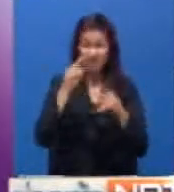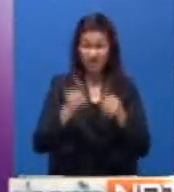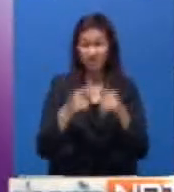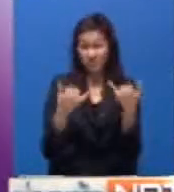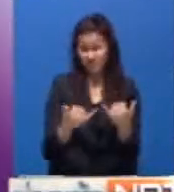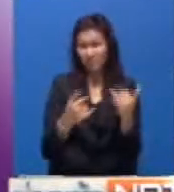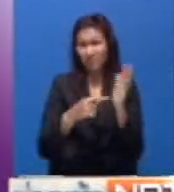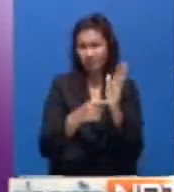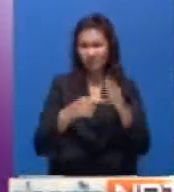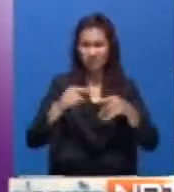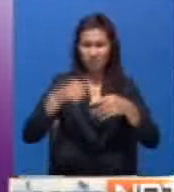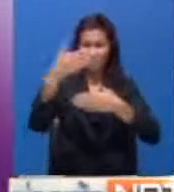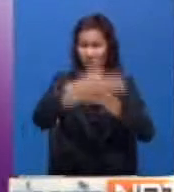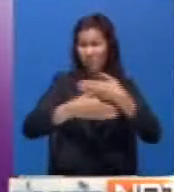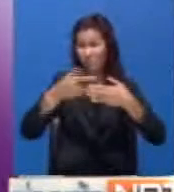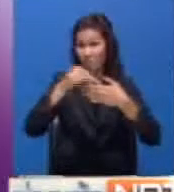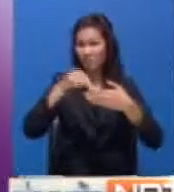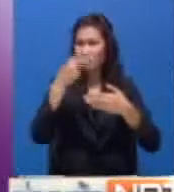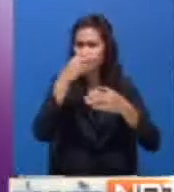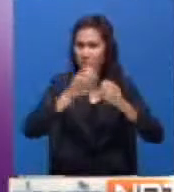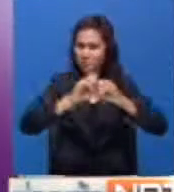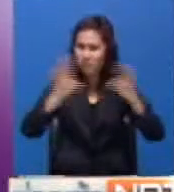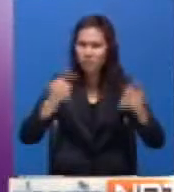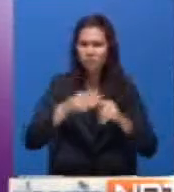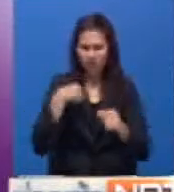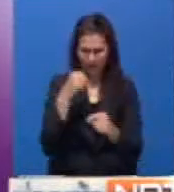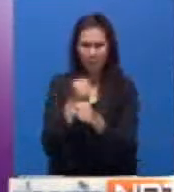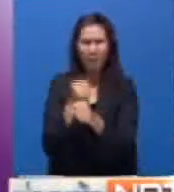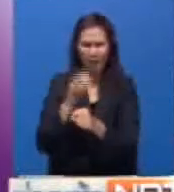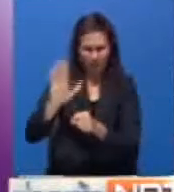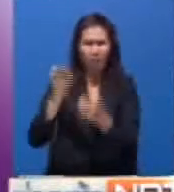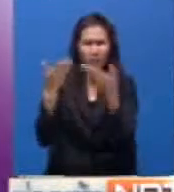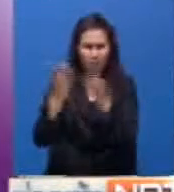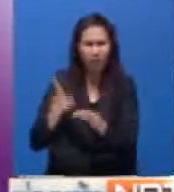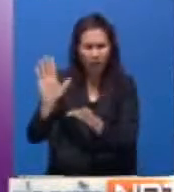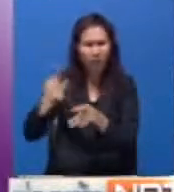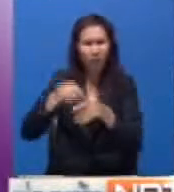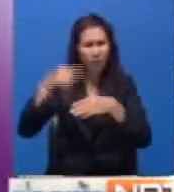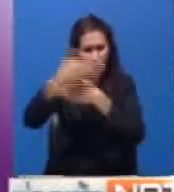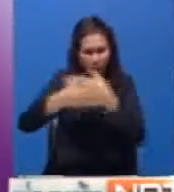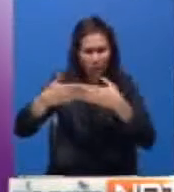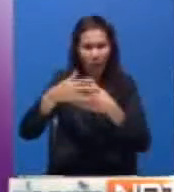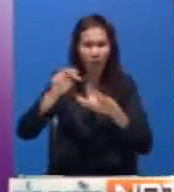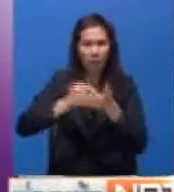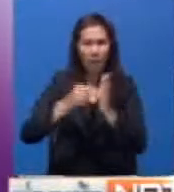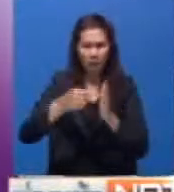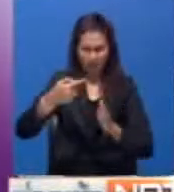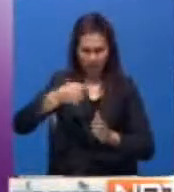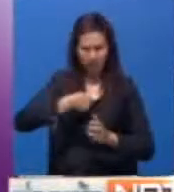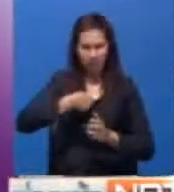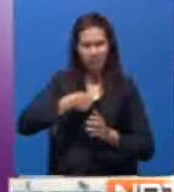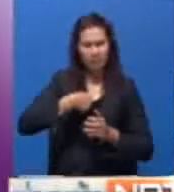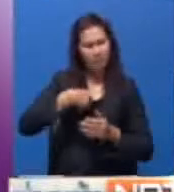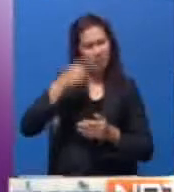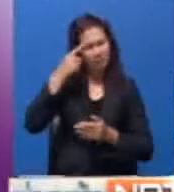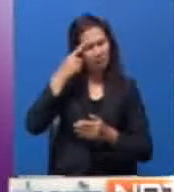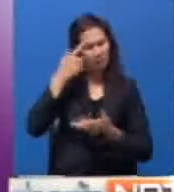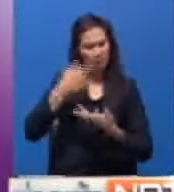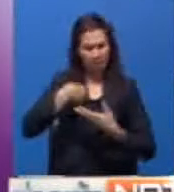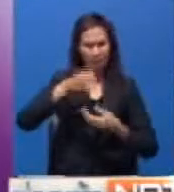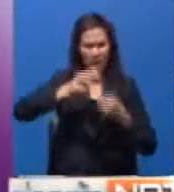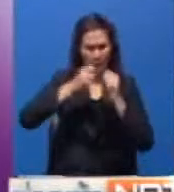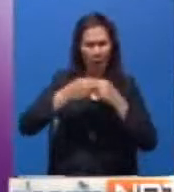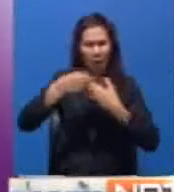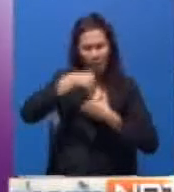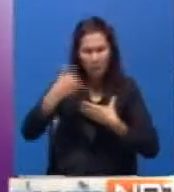นี้เนี่ยมีหลักฐานยืนยันชัดเจนนะคะว่าเป็นพนักงานของการรถไฟและเป็นผู้ที่มีคดีติดตัวอยู่ทำให้สังคมเนี่ยตั้งคำถามว่า